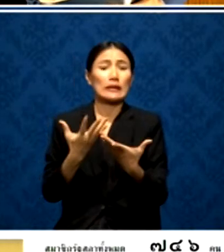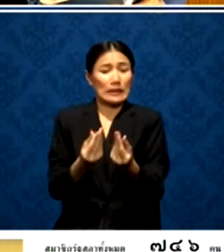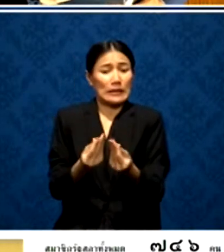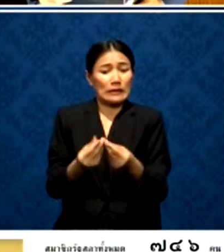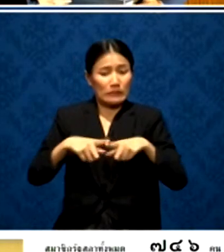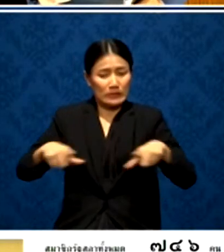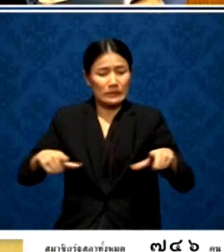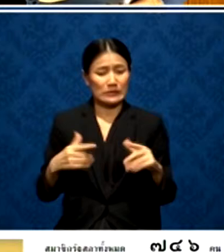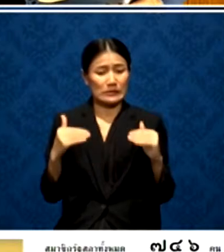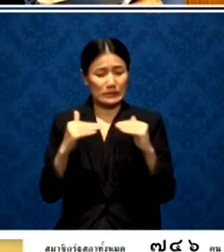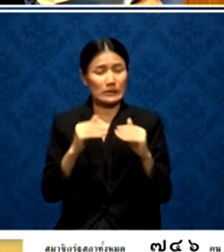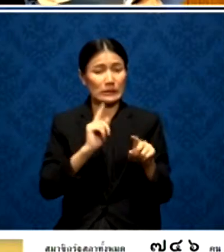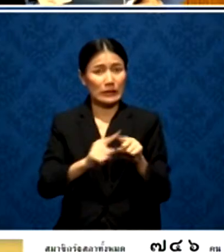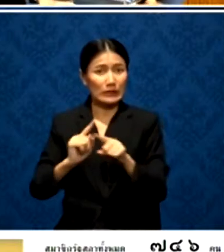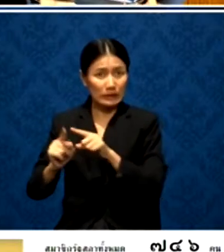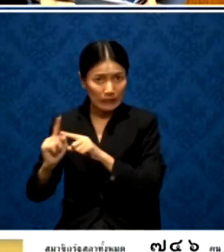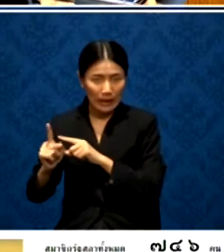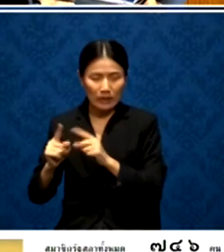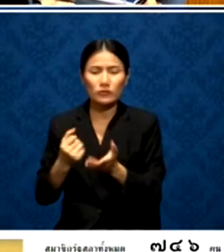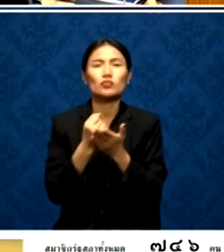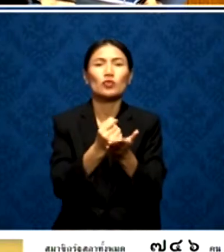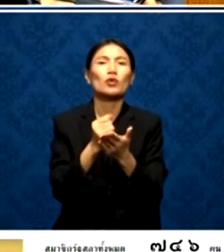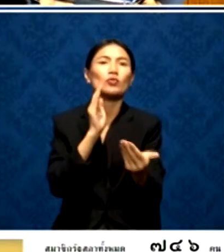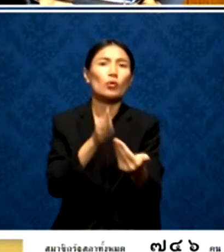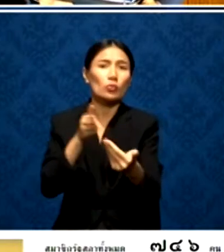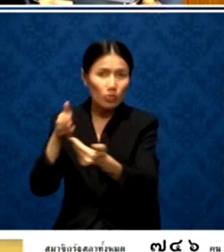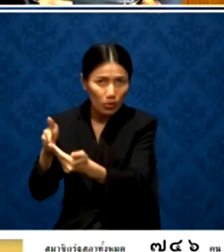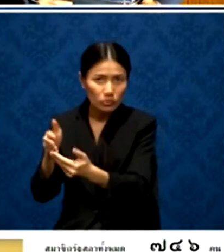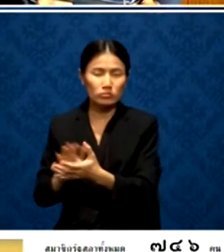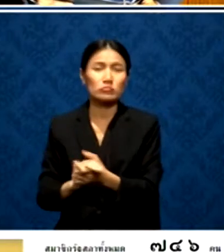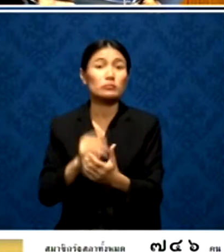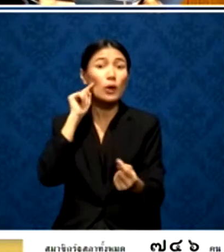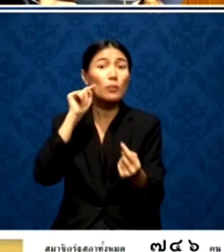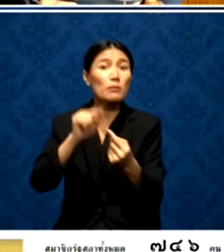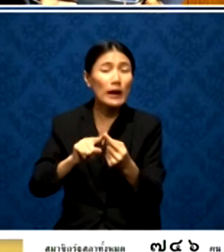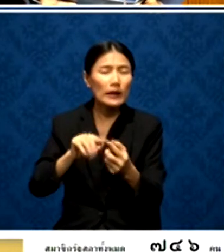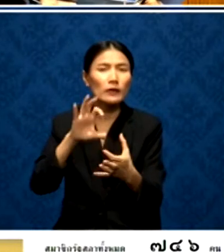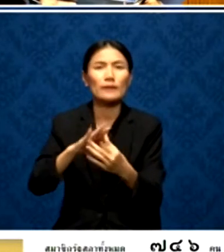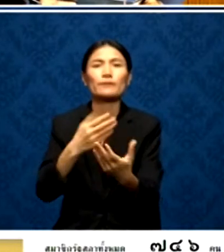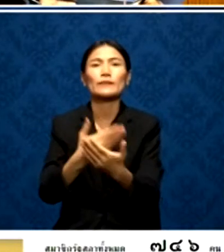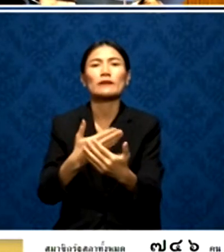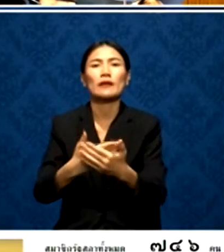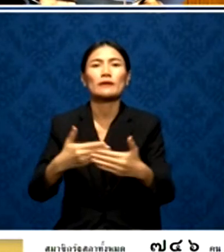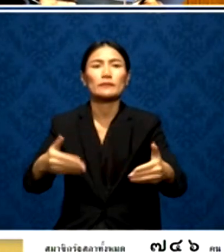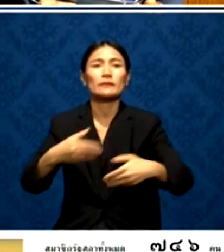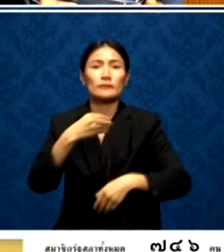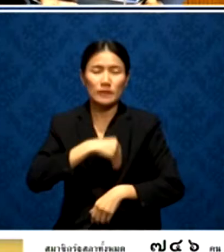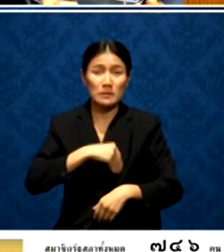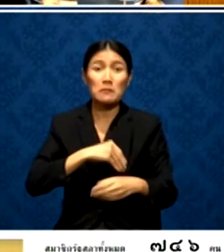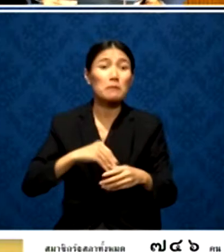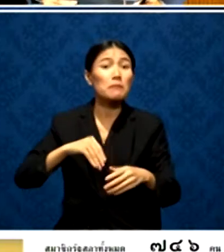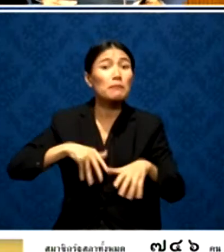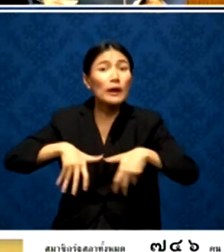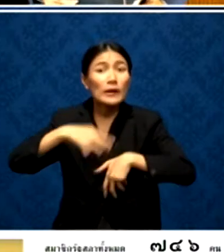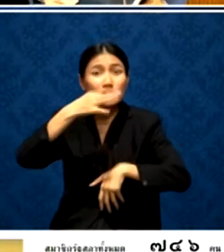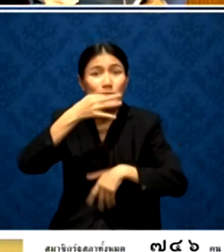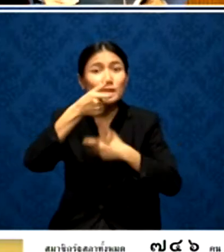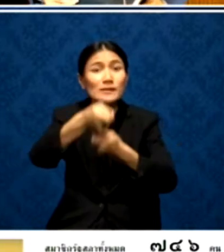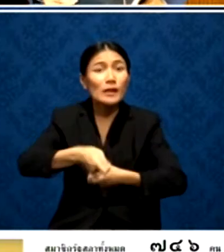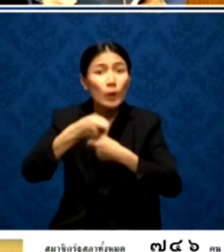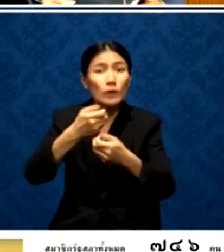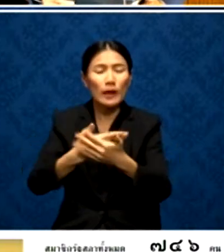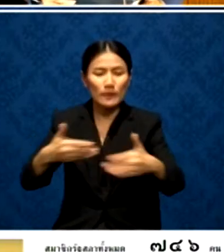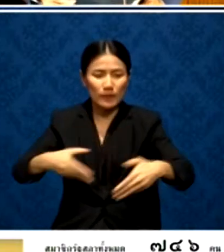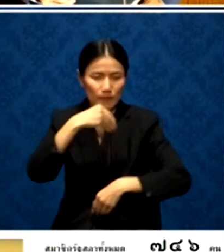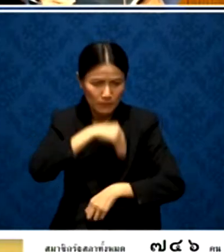ผู้เลี้ยงปศุสัตว์และกลุ่มประมงมีเป้าหมายทำรายได้ของเกษตรกรทั้งประเทศเพิ่มขึ้นอย่างมีนัยยะ